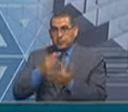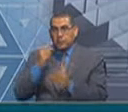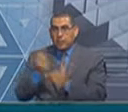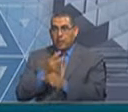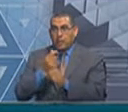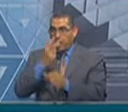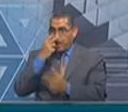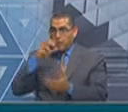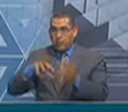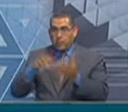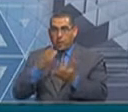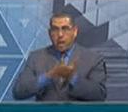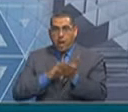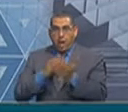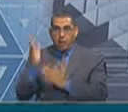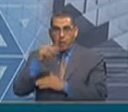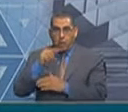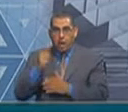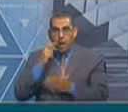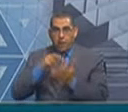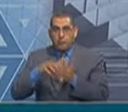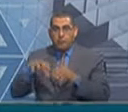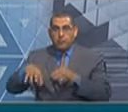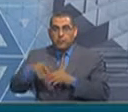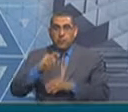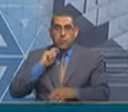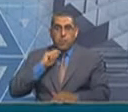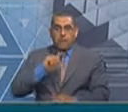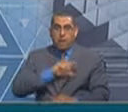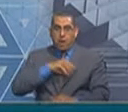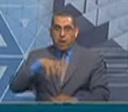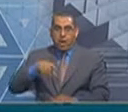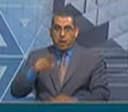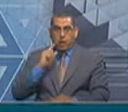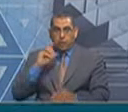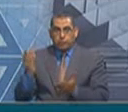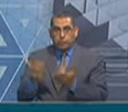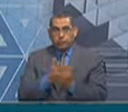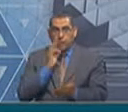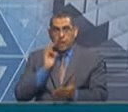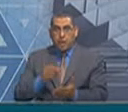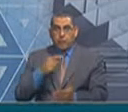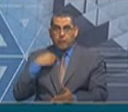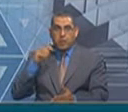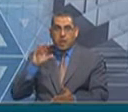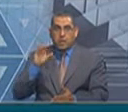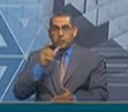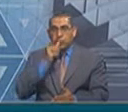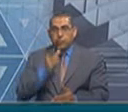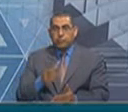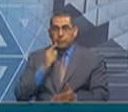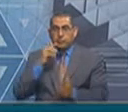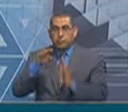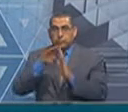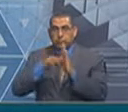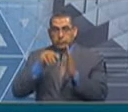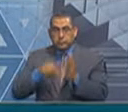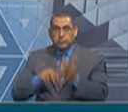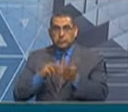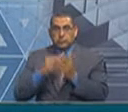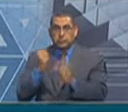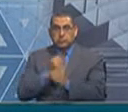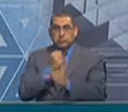العشوائية وغير الآمنة في محيط محافظة القاهرة، حيث اطلع السيد الرئيس في هذا الإطار على